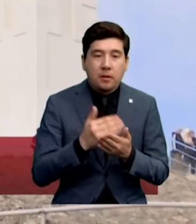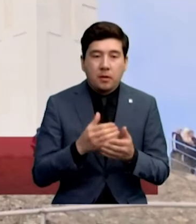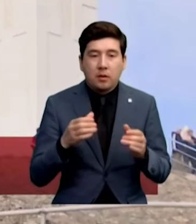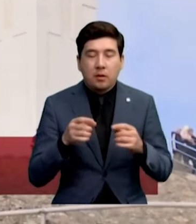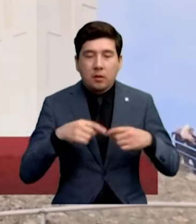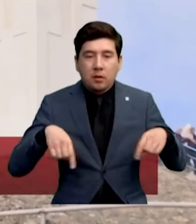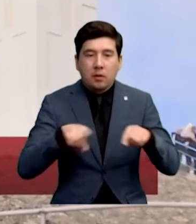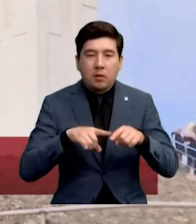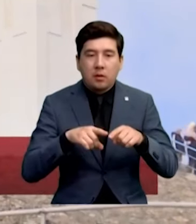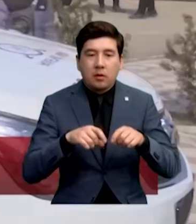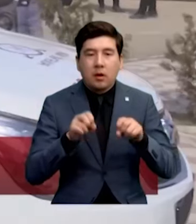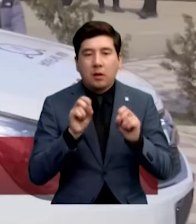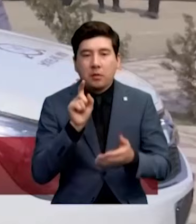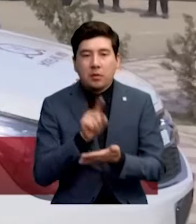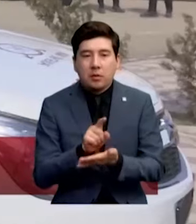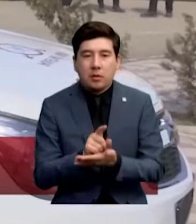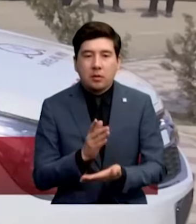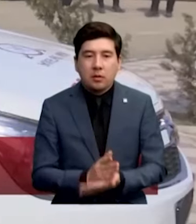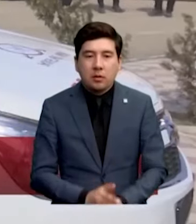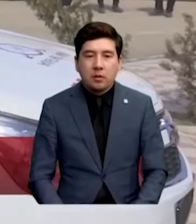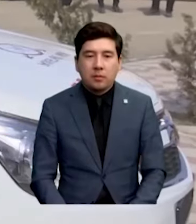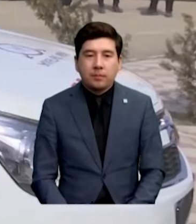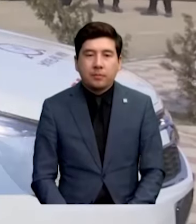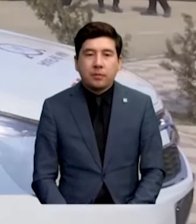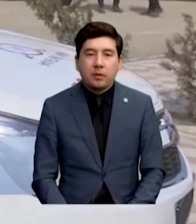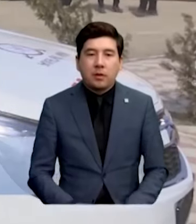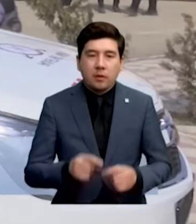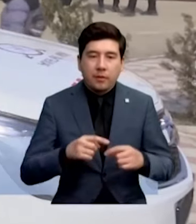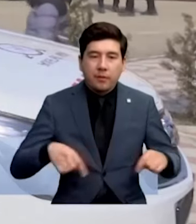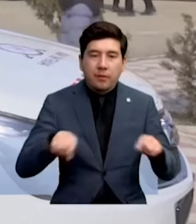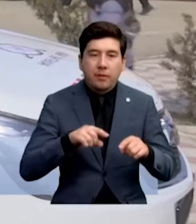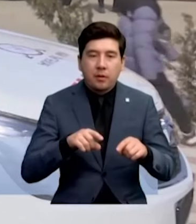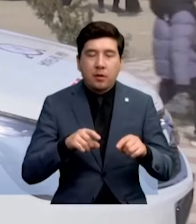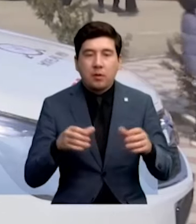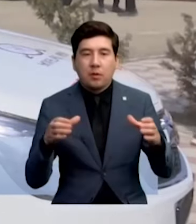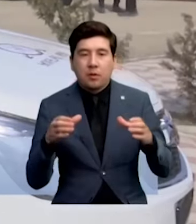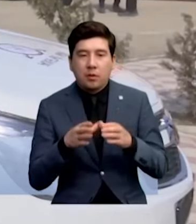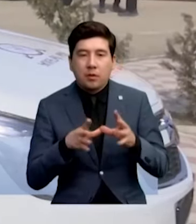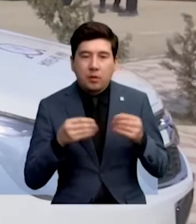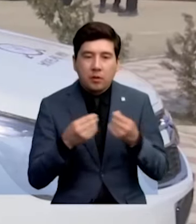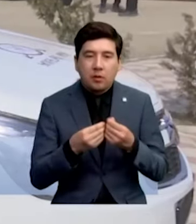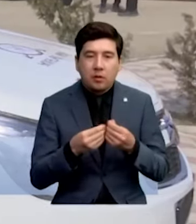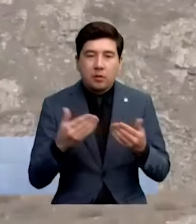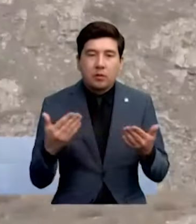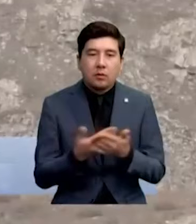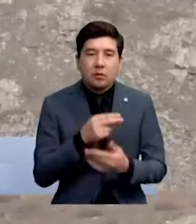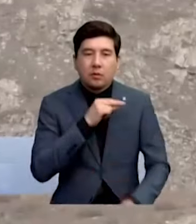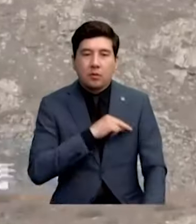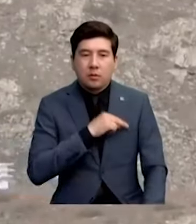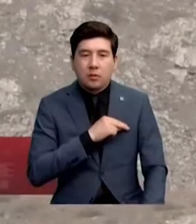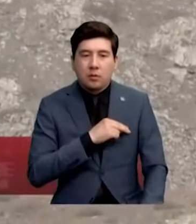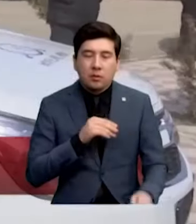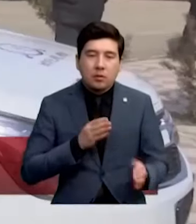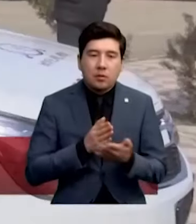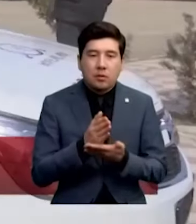ұйымдастырушыларға жүктелген міндет. Негізінен біздер осы қара шаңырақтың айналасында үлкен абаттандыру жұмыстарын жүргіздік.